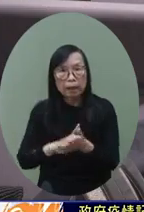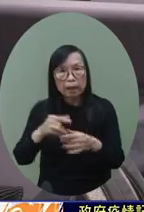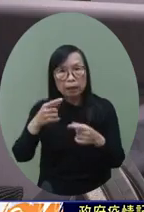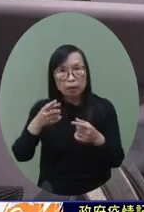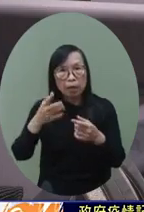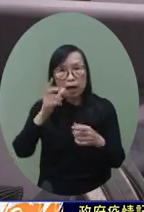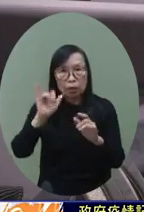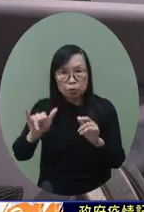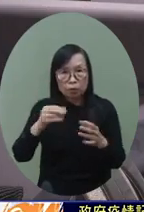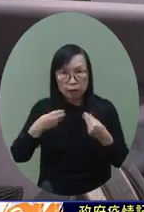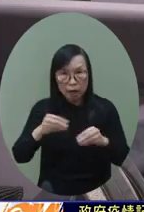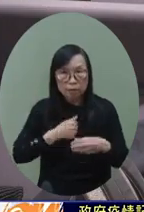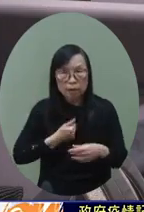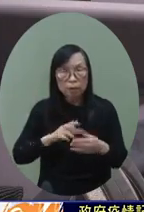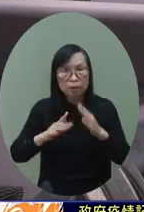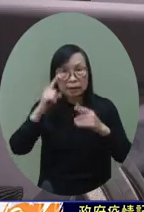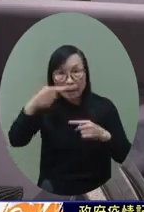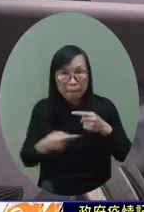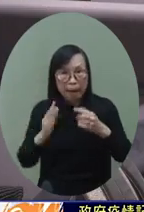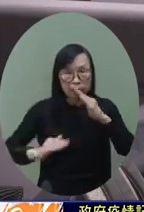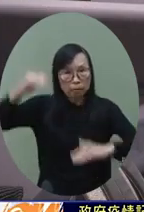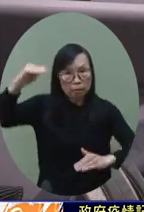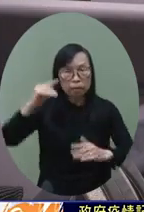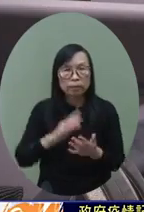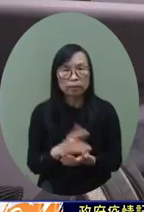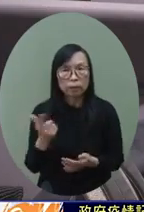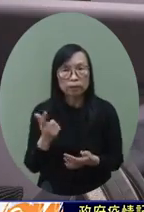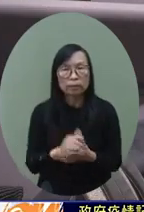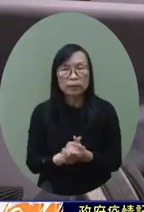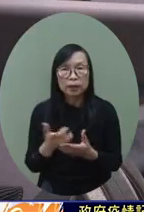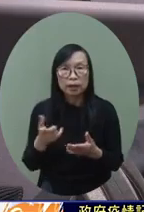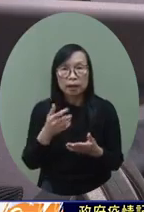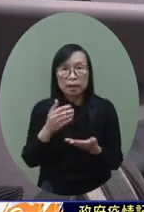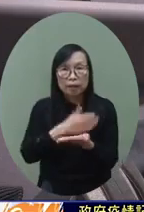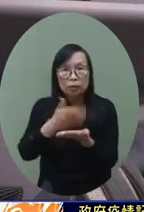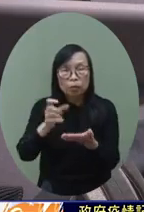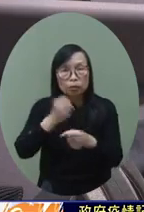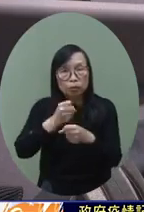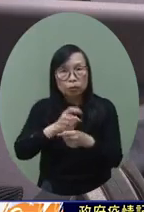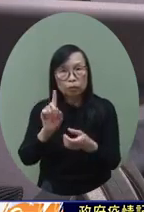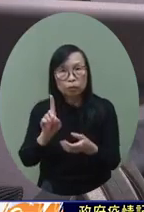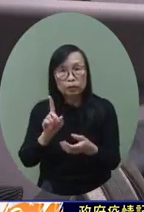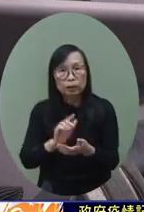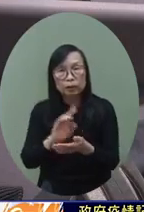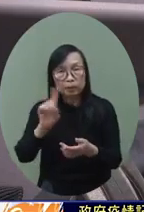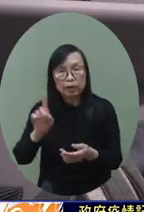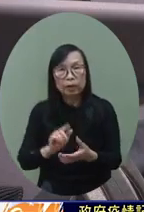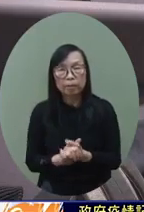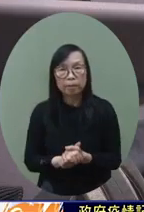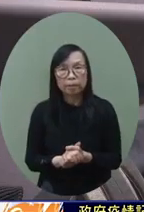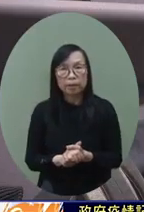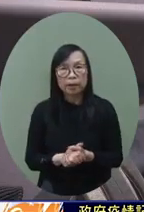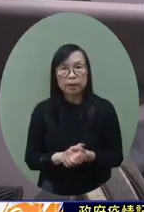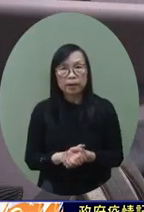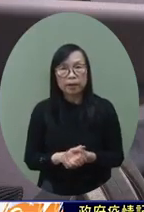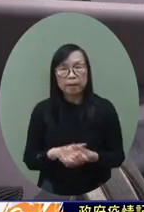距離？同埋入邊衛生署同非衛生署員工嗰個分工係有冇係點樣嘅咧？另外想